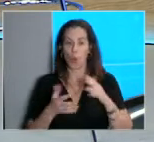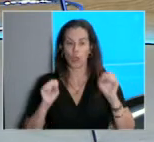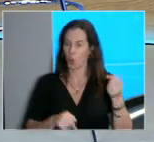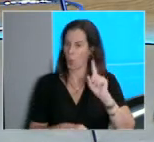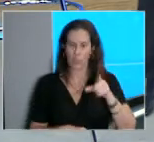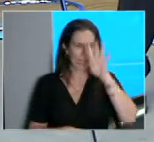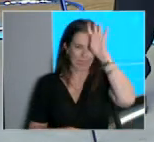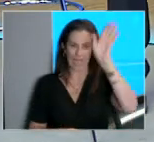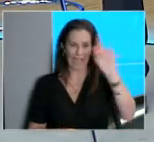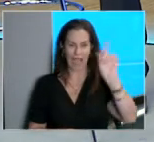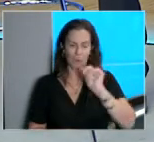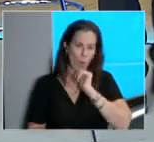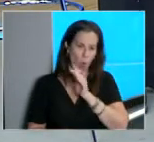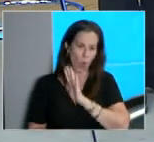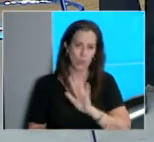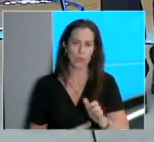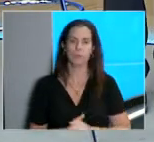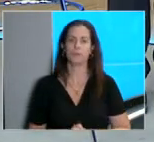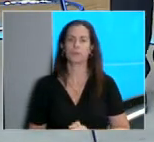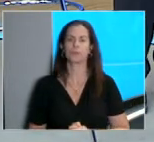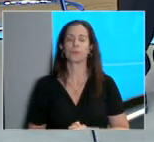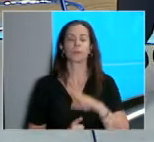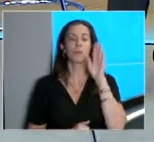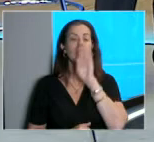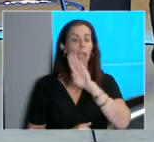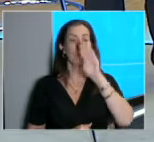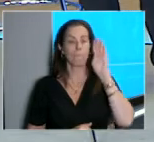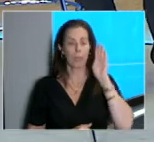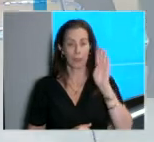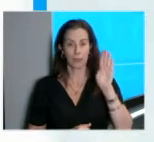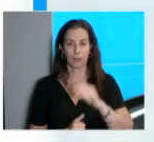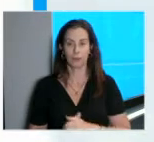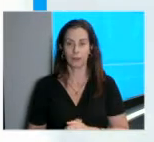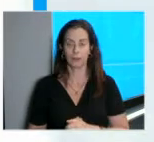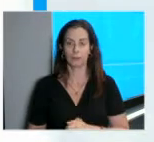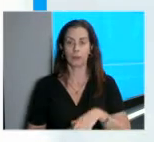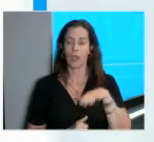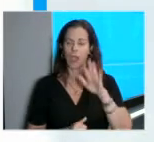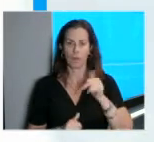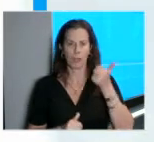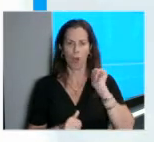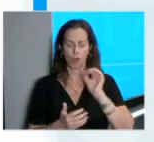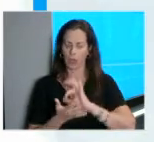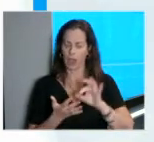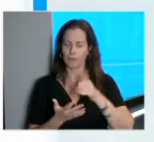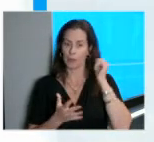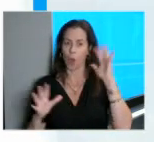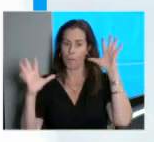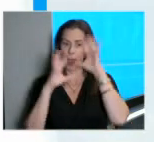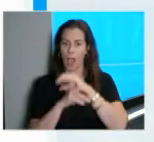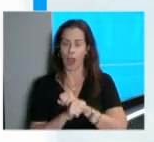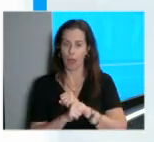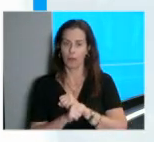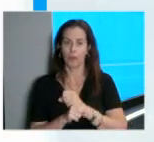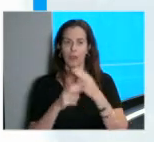ממש צריך את ההתבססות הזאת אצלו בבית. הנה ראש הממשלה בנימין נתניהו, שגם הזדרז אתמול, הוא בלילה